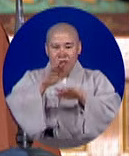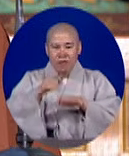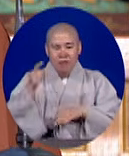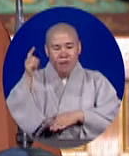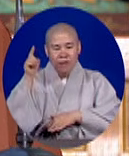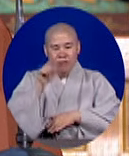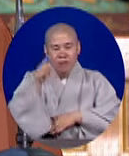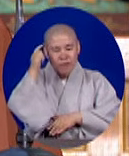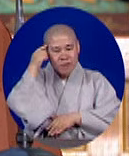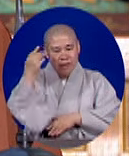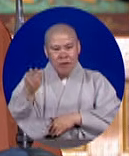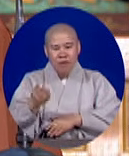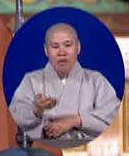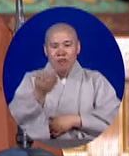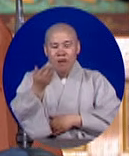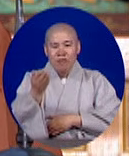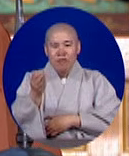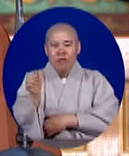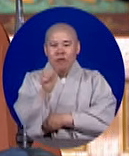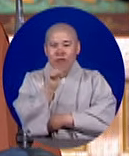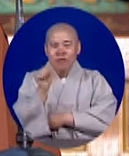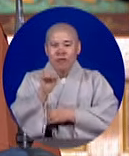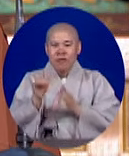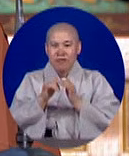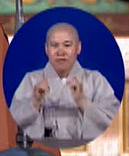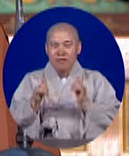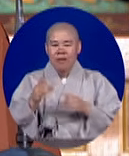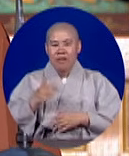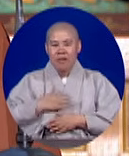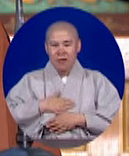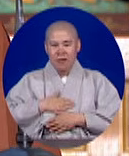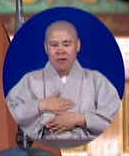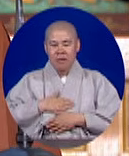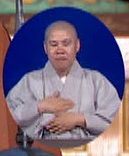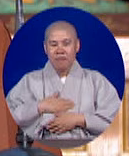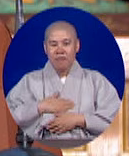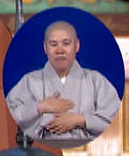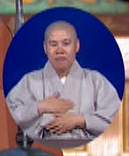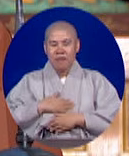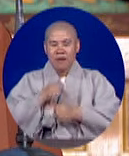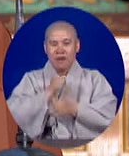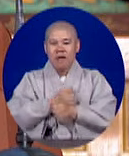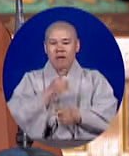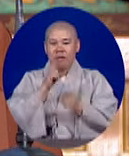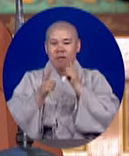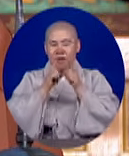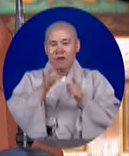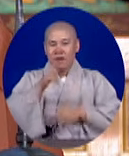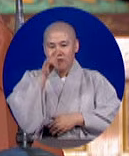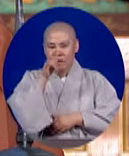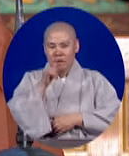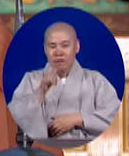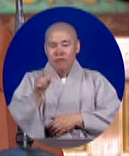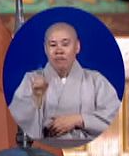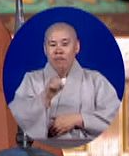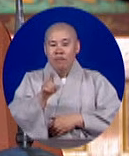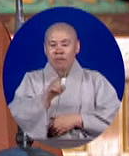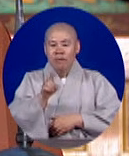이보시오, 운전수 양반. 예, 내가 할 말이 있어. 뭔